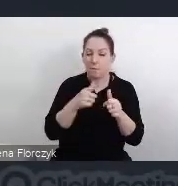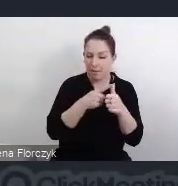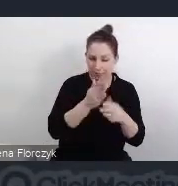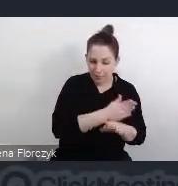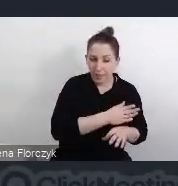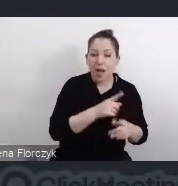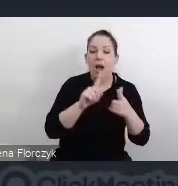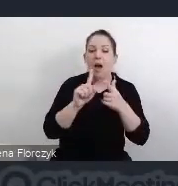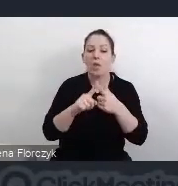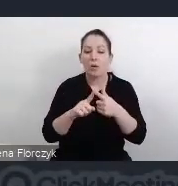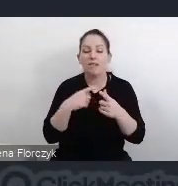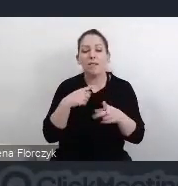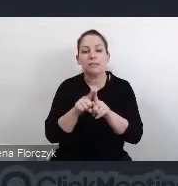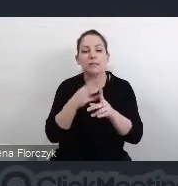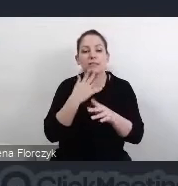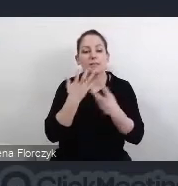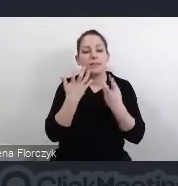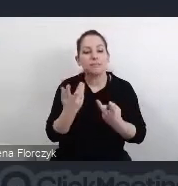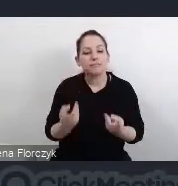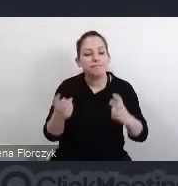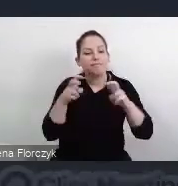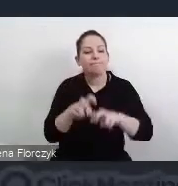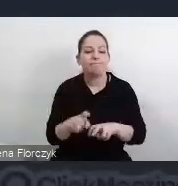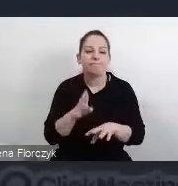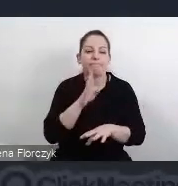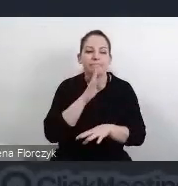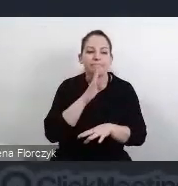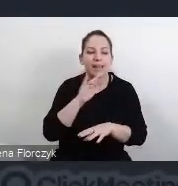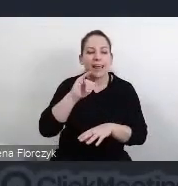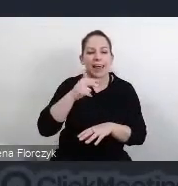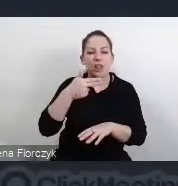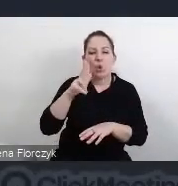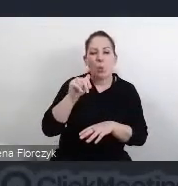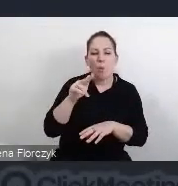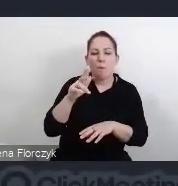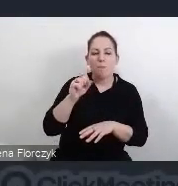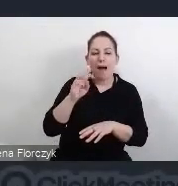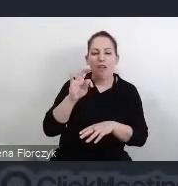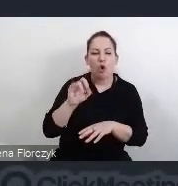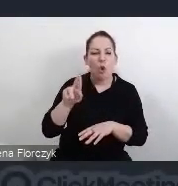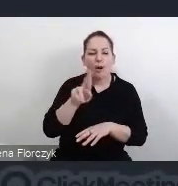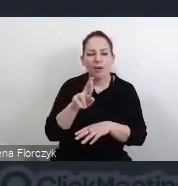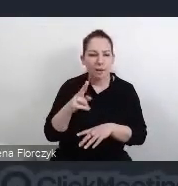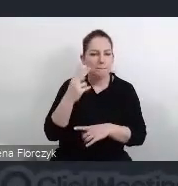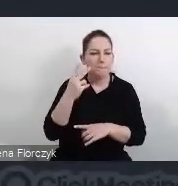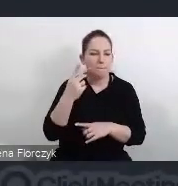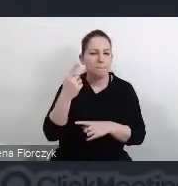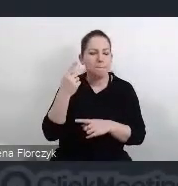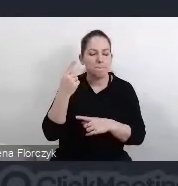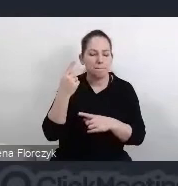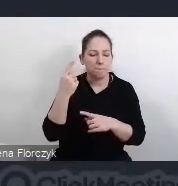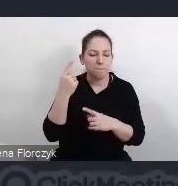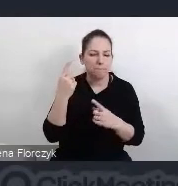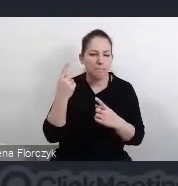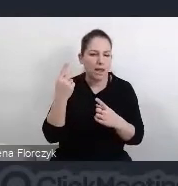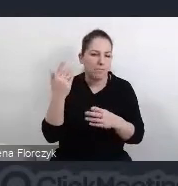chcemy stworzyć coś w rodzaju inkubatora przedsiębiorczości, aby ten młody człowiek mógł te